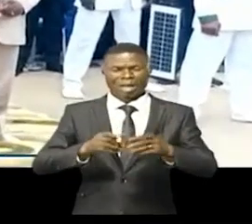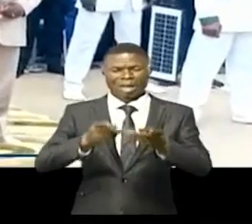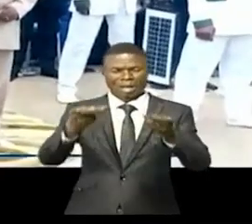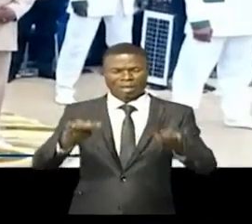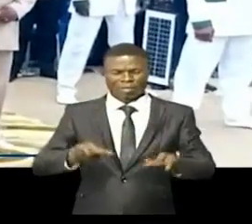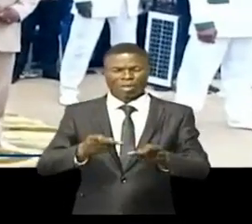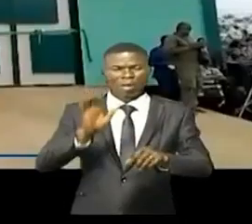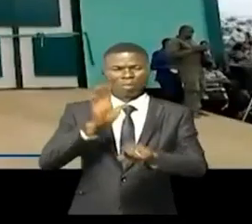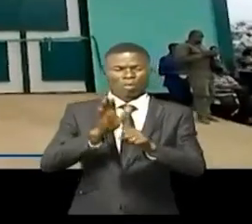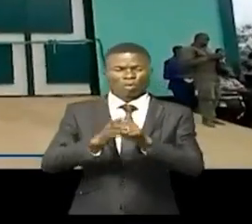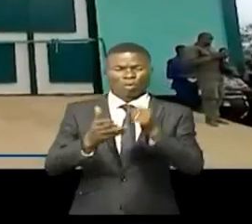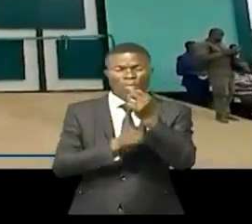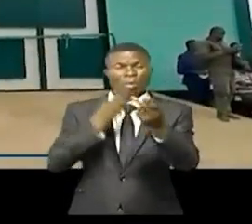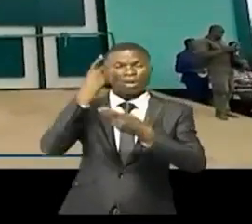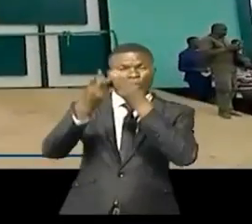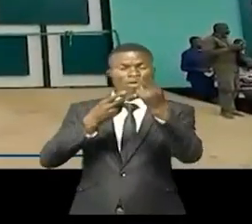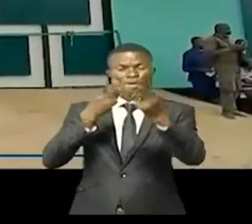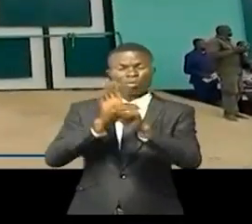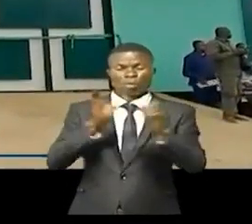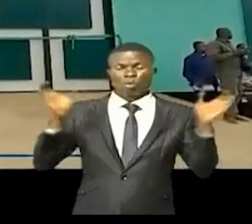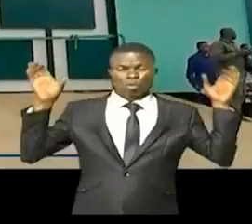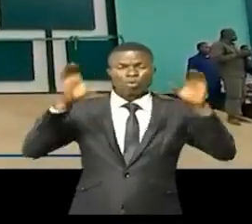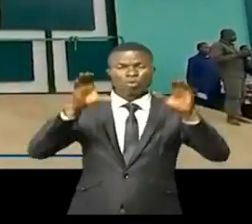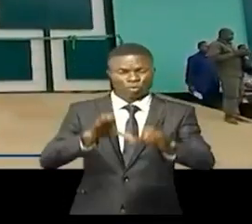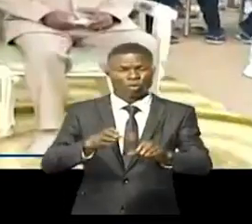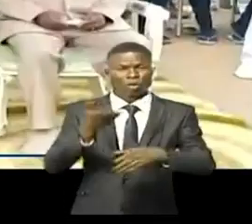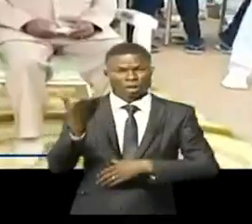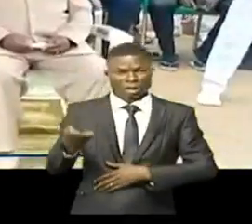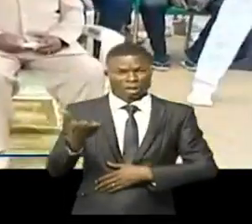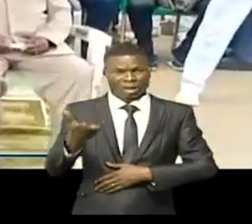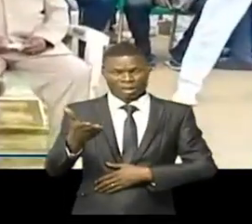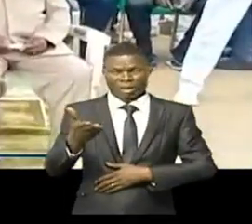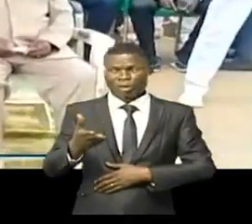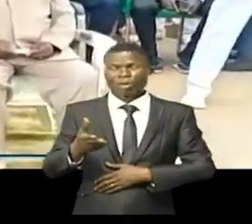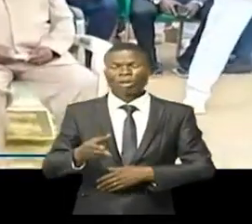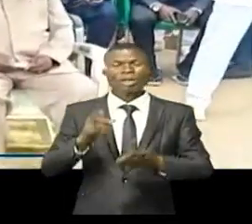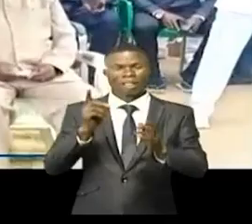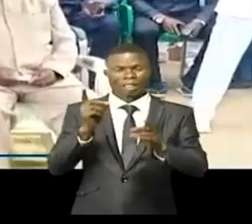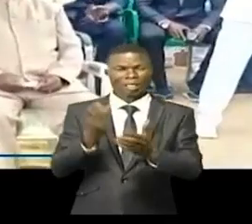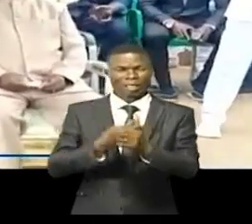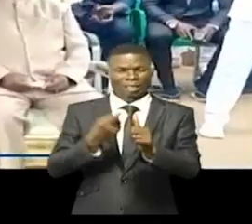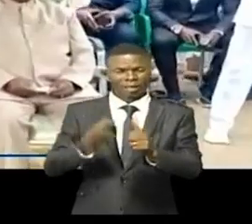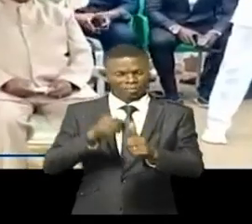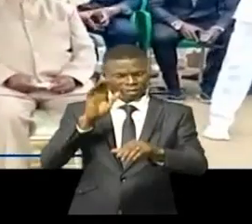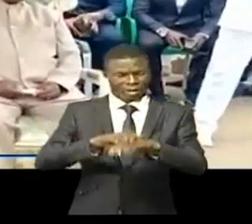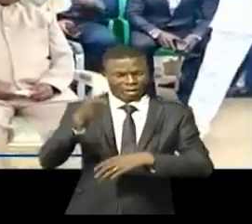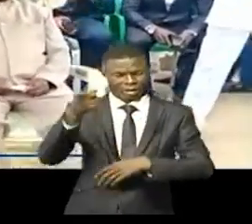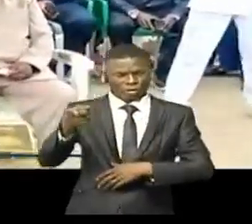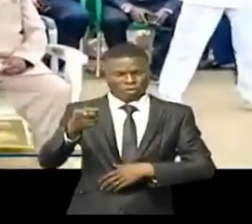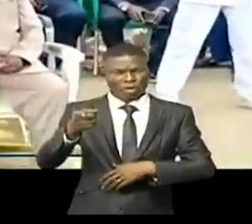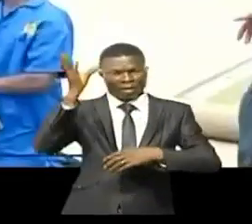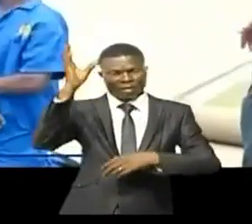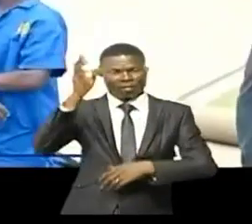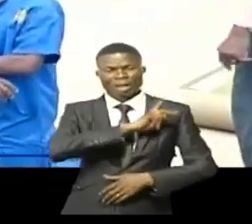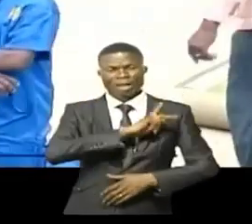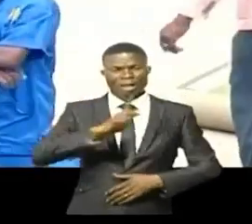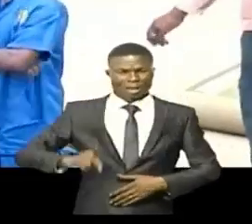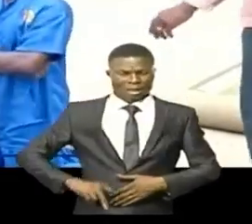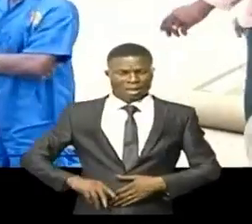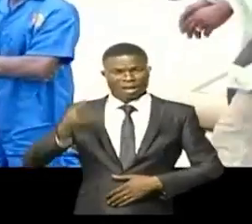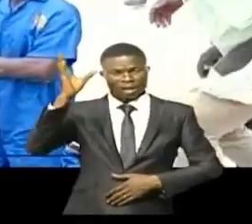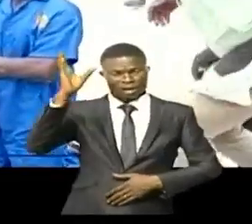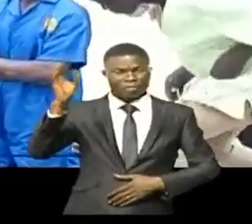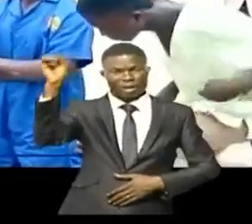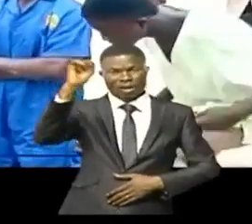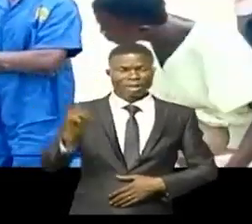et touristique qui attire de pèlerins en visite au pays qui se donnent le devoir de fouler leurs pieds à Kamba pour voir le village natal de